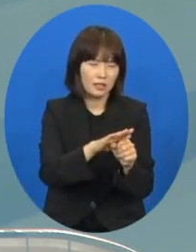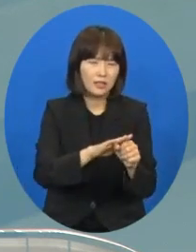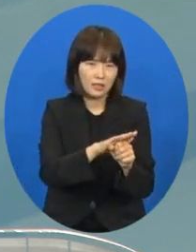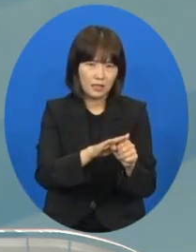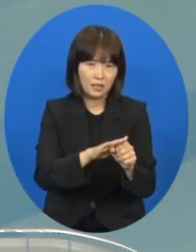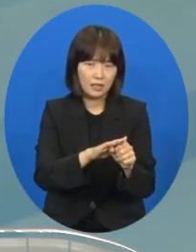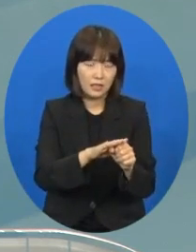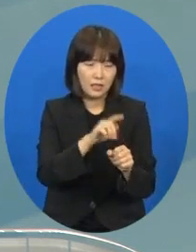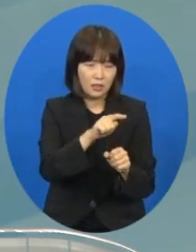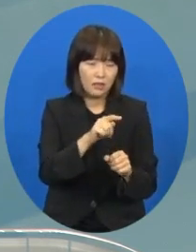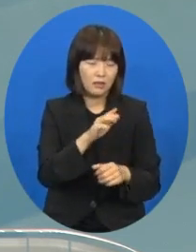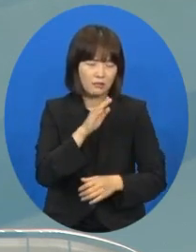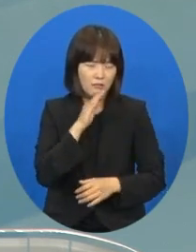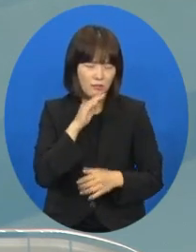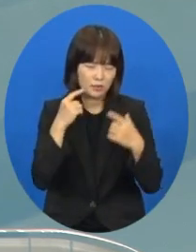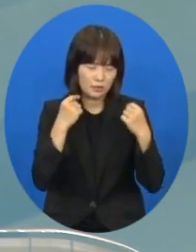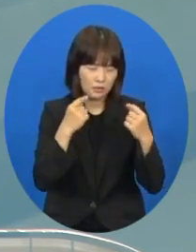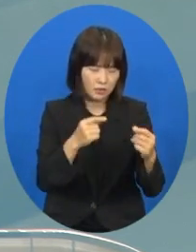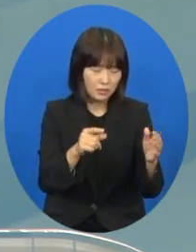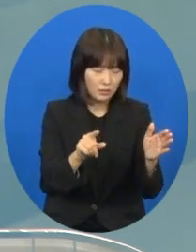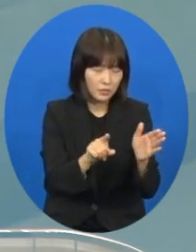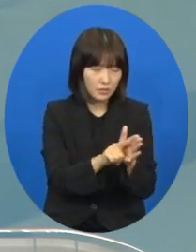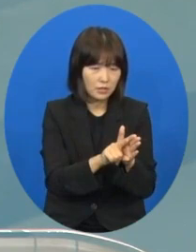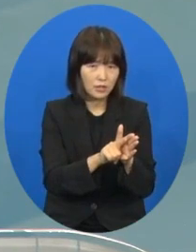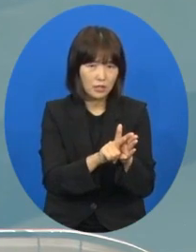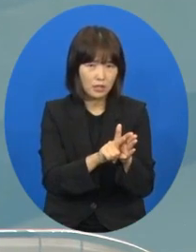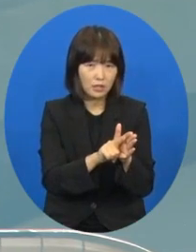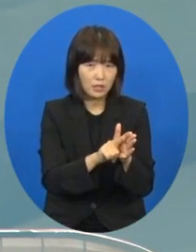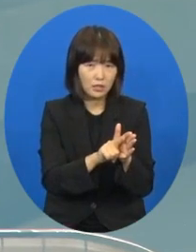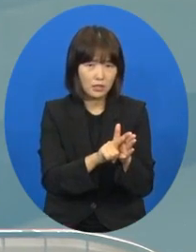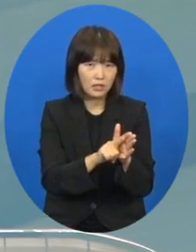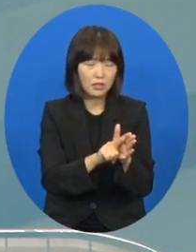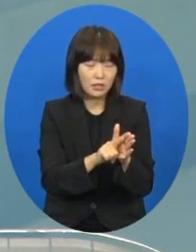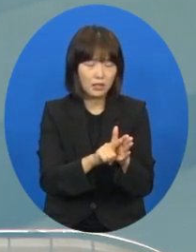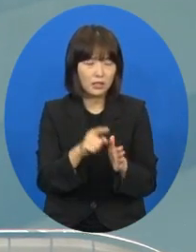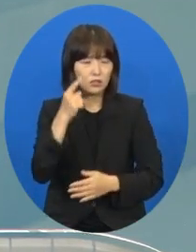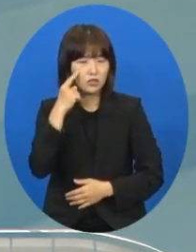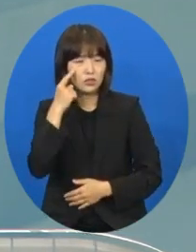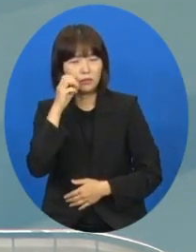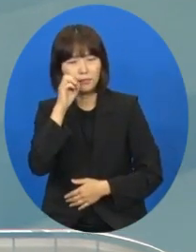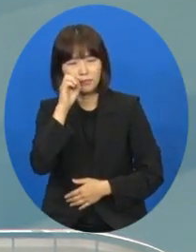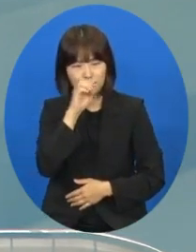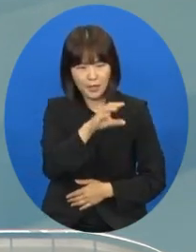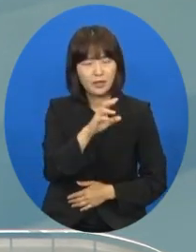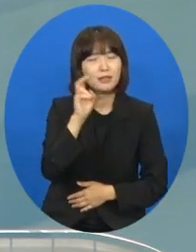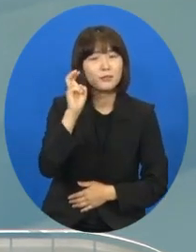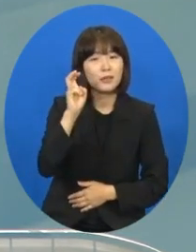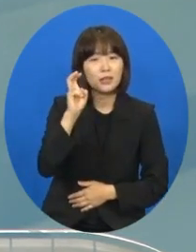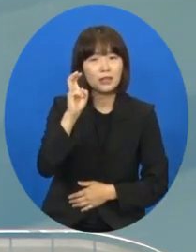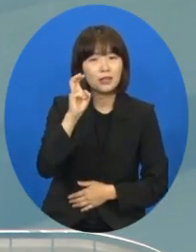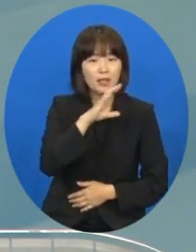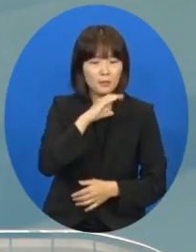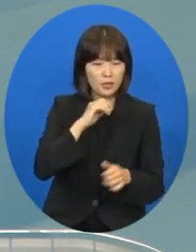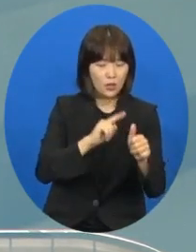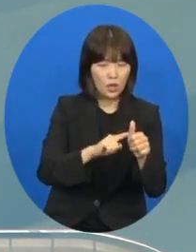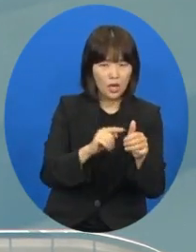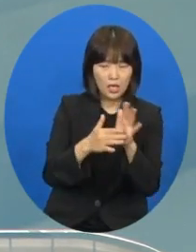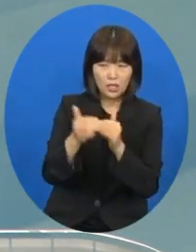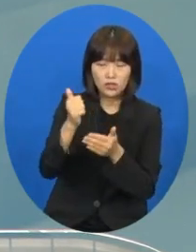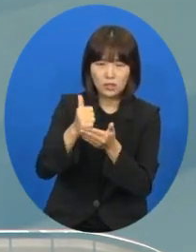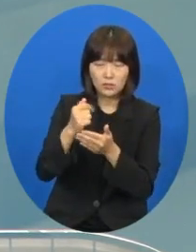너 정말 여전히 믿는다. 그런 눈이었을 거예요. 베드로가 예수님의 눈을